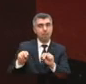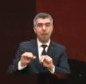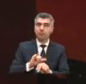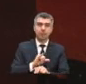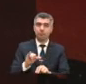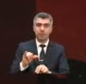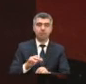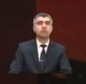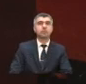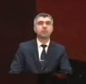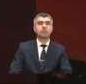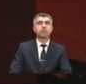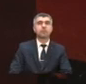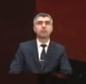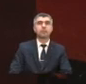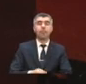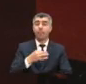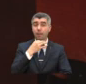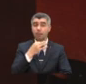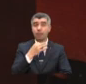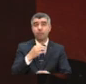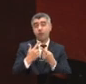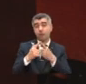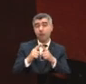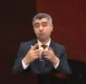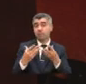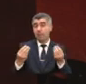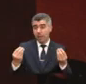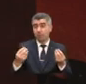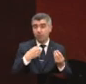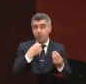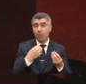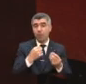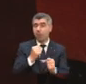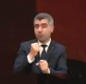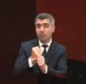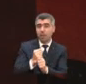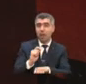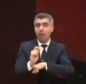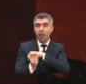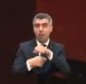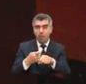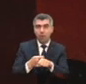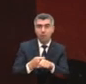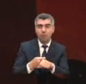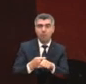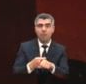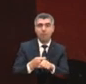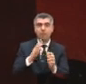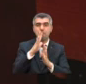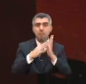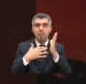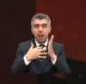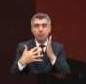إضافية. ما غنقولش عندنا تراكم كبير جدا في العناية بالبادية في هذا المجال. اغلب برامج ديال التشغيل